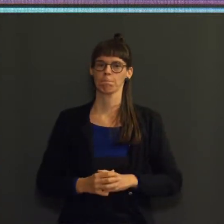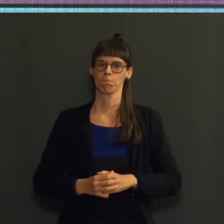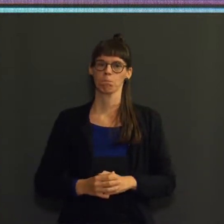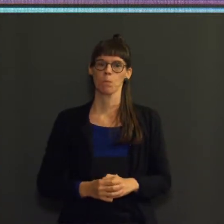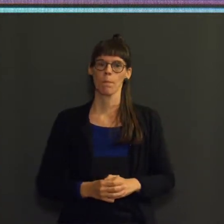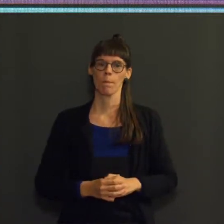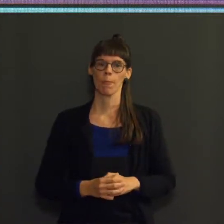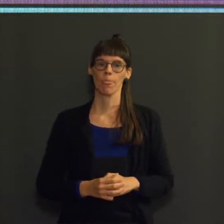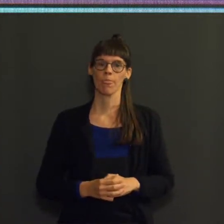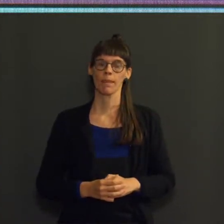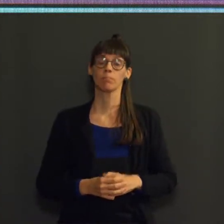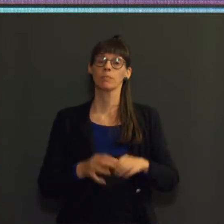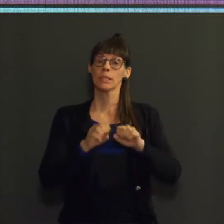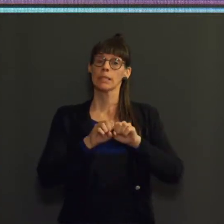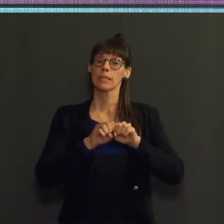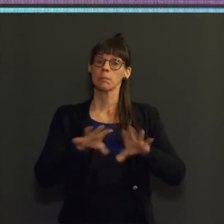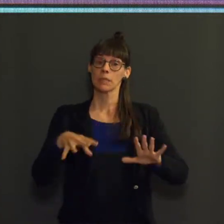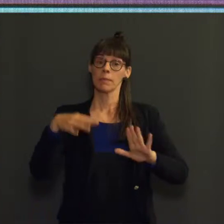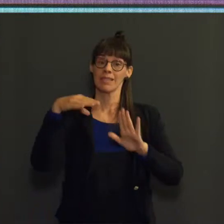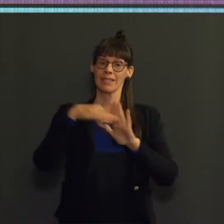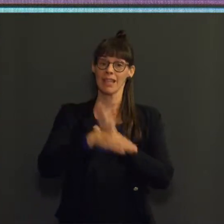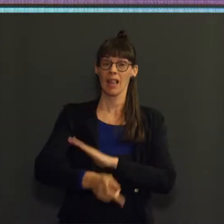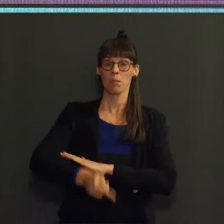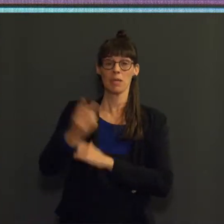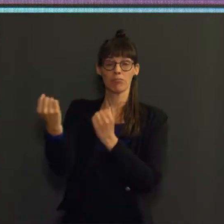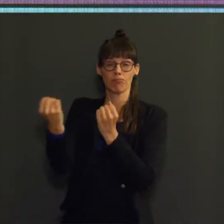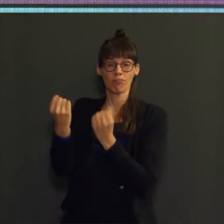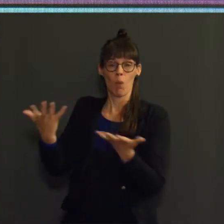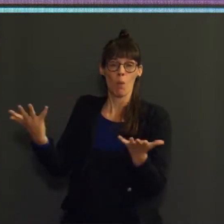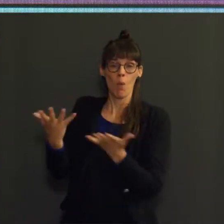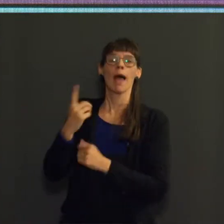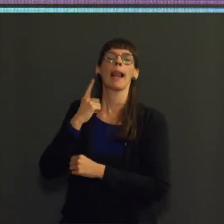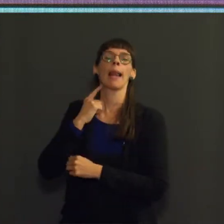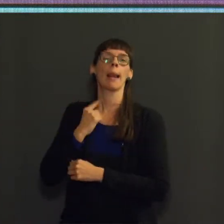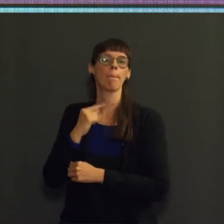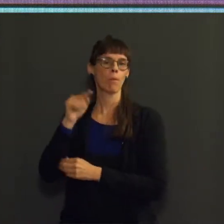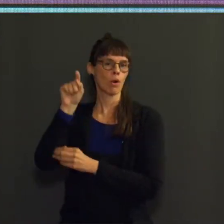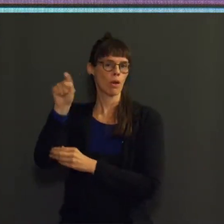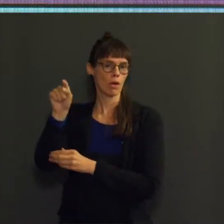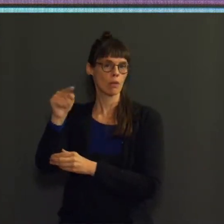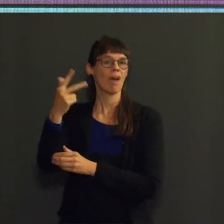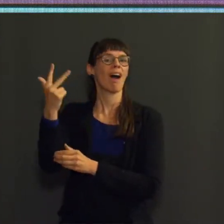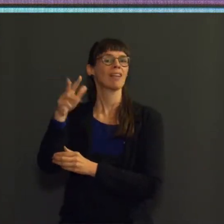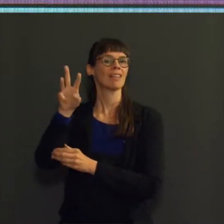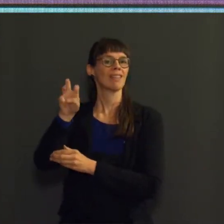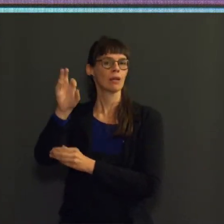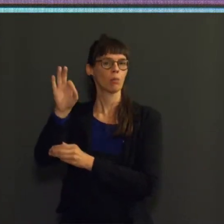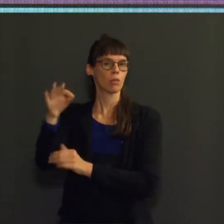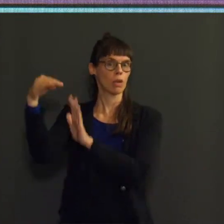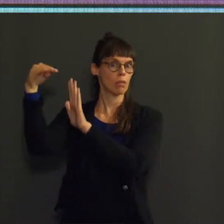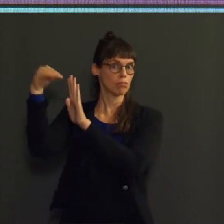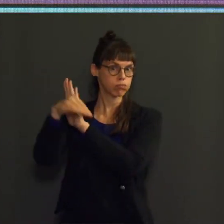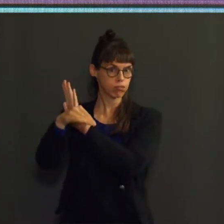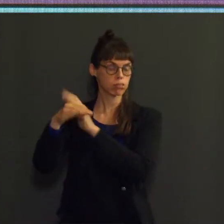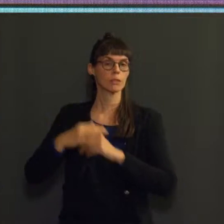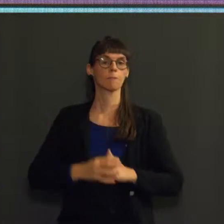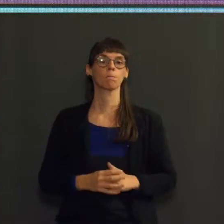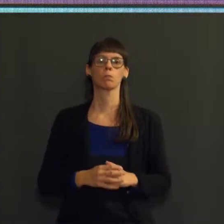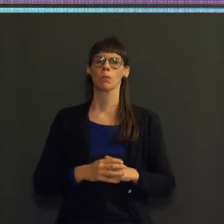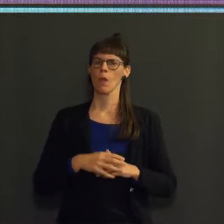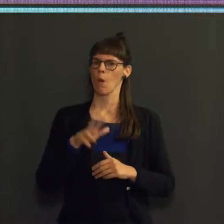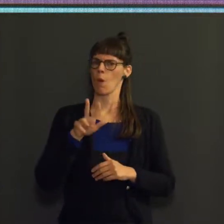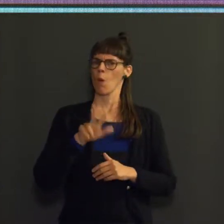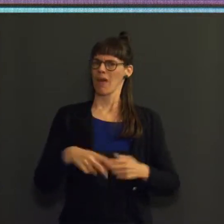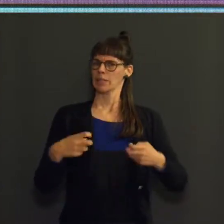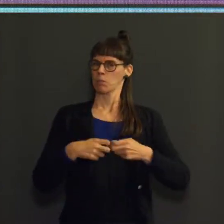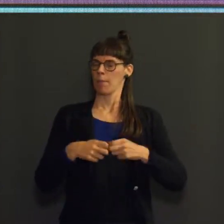De daling van de besmettingen is het meest uitgesproken in Limburg met min 38% en het minst uitgesproken